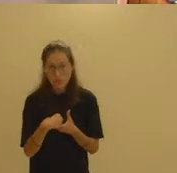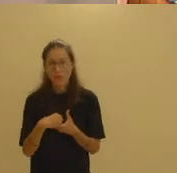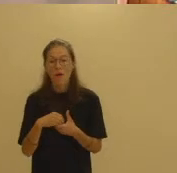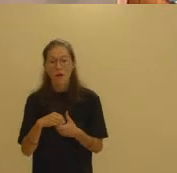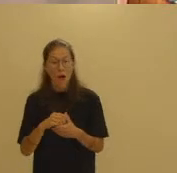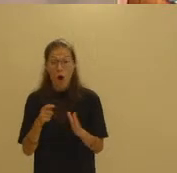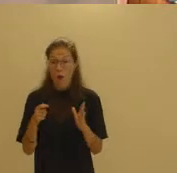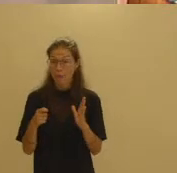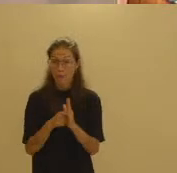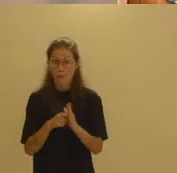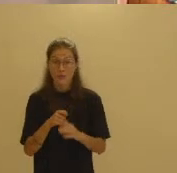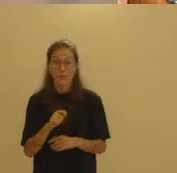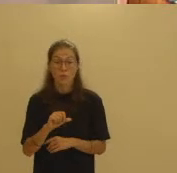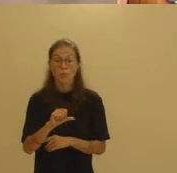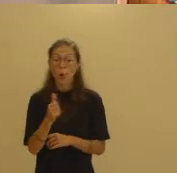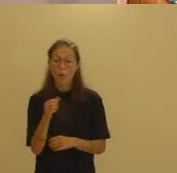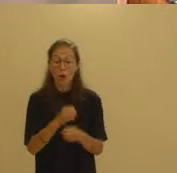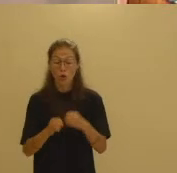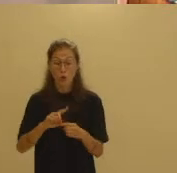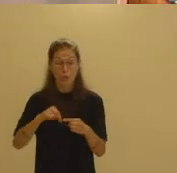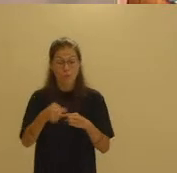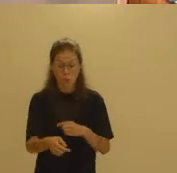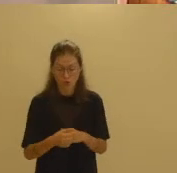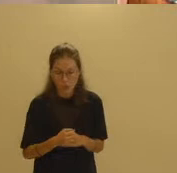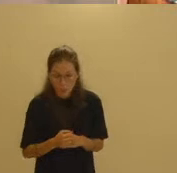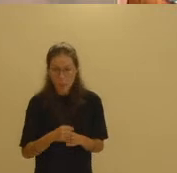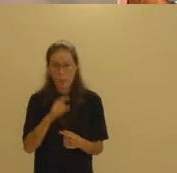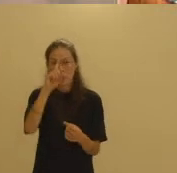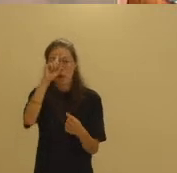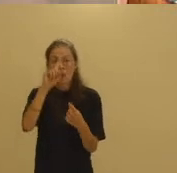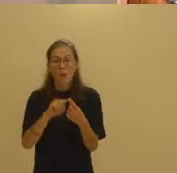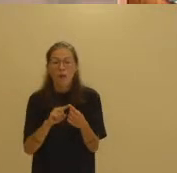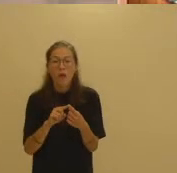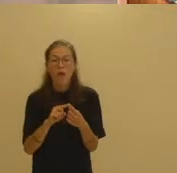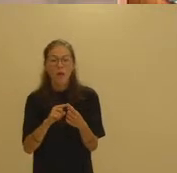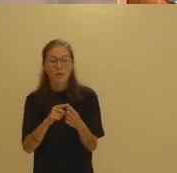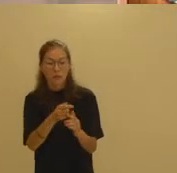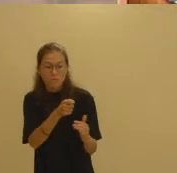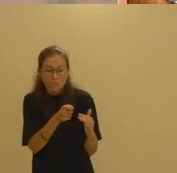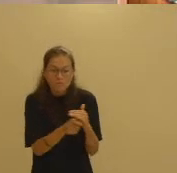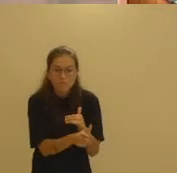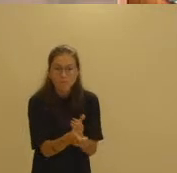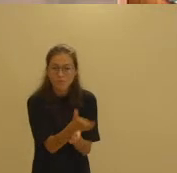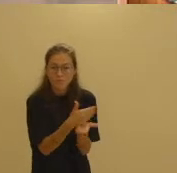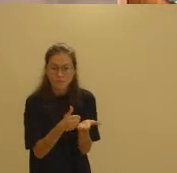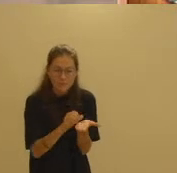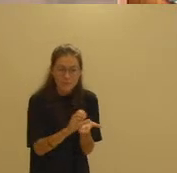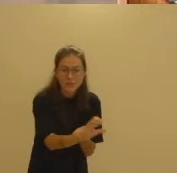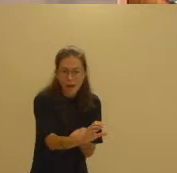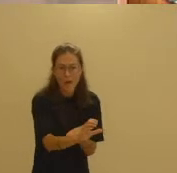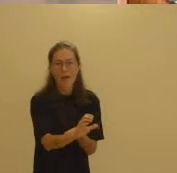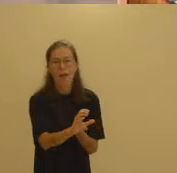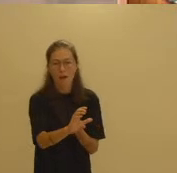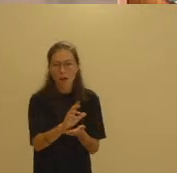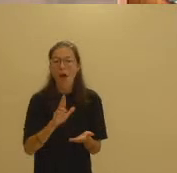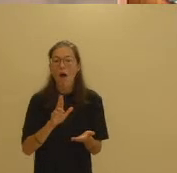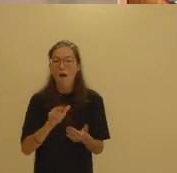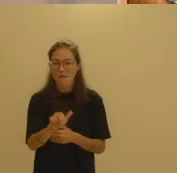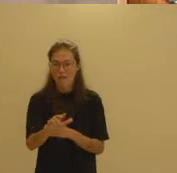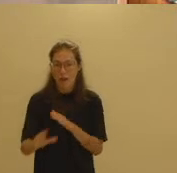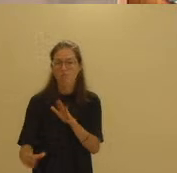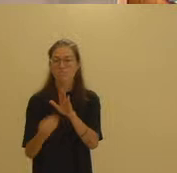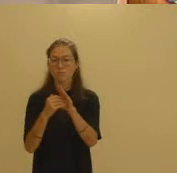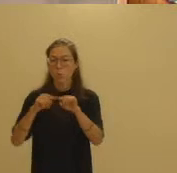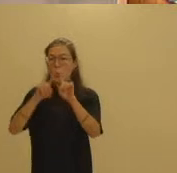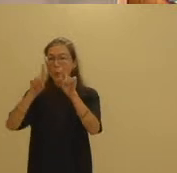novembre prochain. Les crédits nécessaires à la rémunération et aux charges sociales correspondant à l'emploi créé seront inscrits au